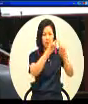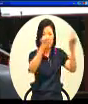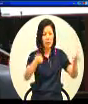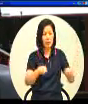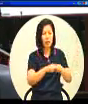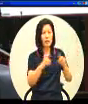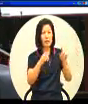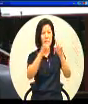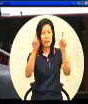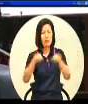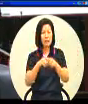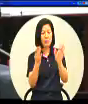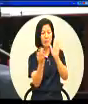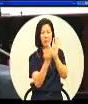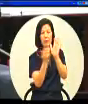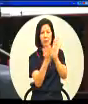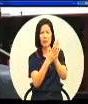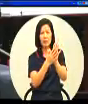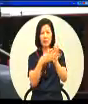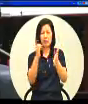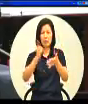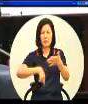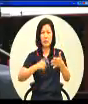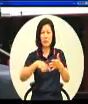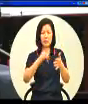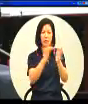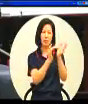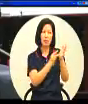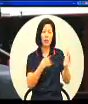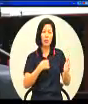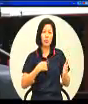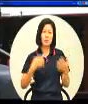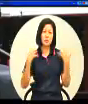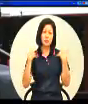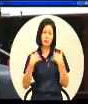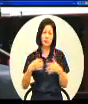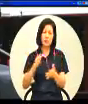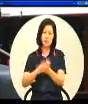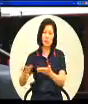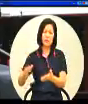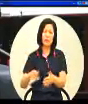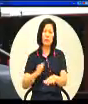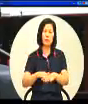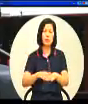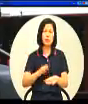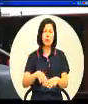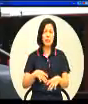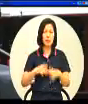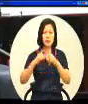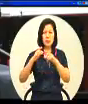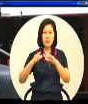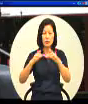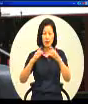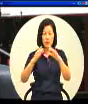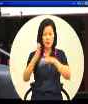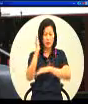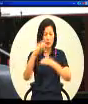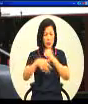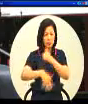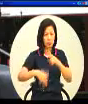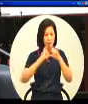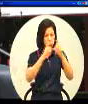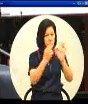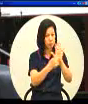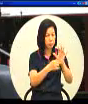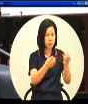牌，这样告示牌我们的服务处助理就可以处理了。 高雄市观光局以开会为由暂时没有回应，但主管科室私下表